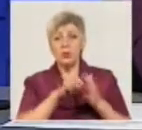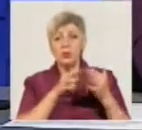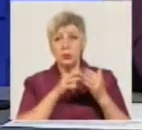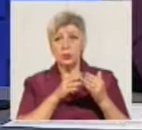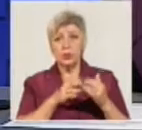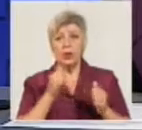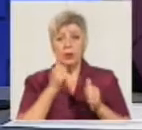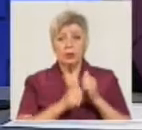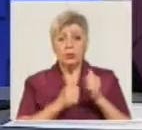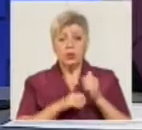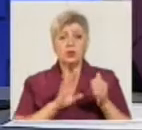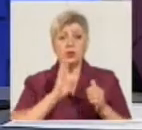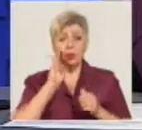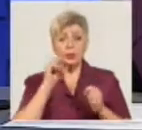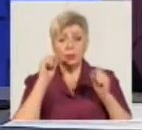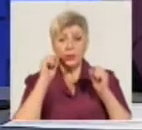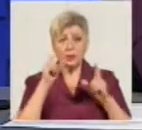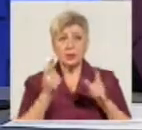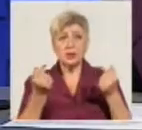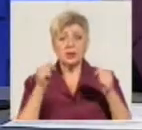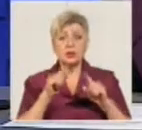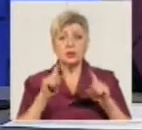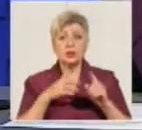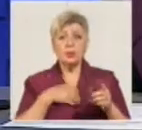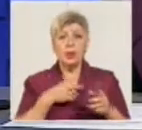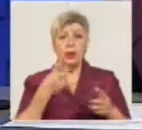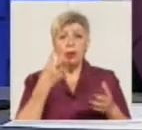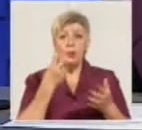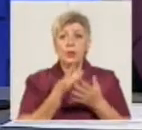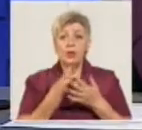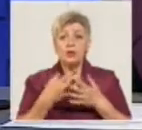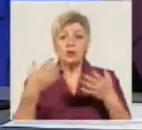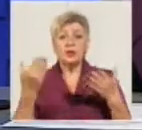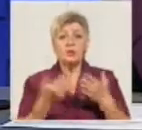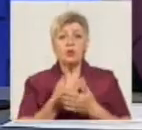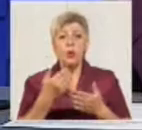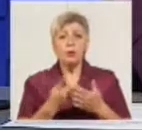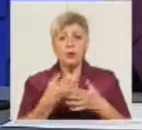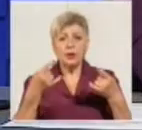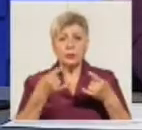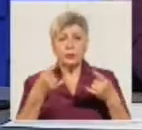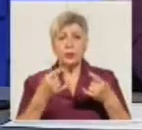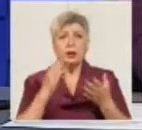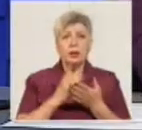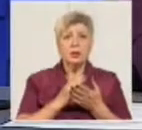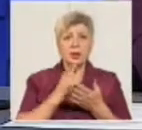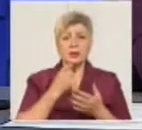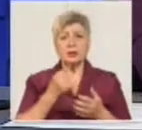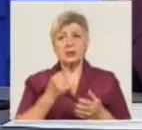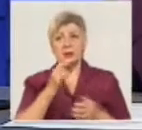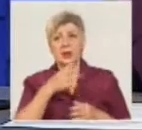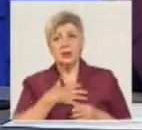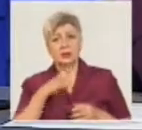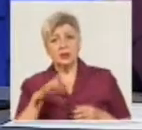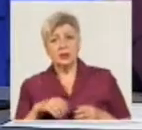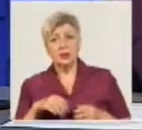вони кожен ранок прокидаються з тим, щоб побачити в новинах, чи є загиблі. Тому що телефонувати не завжди